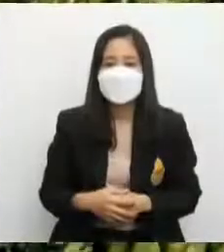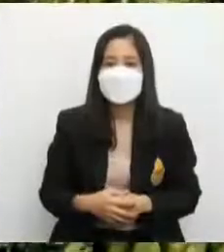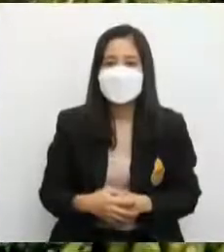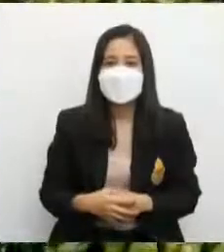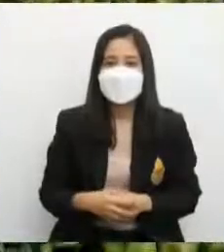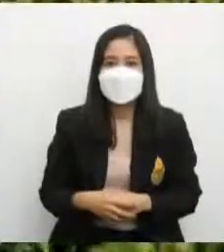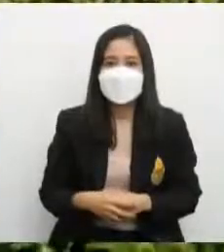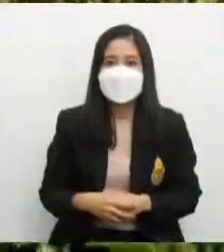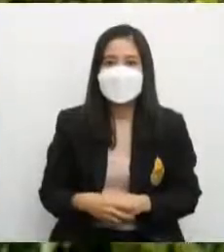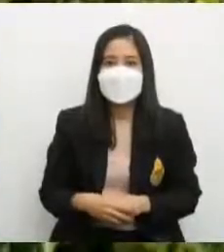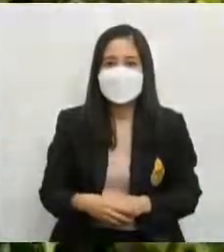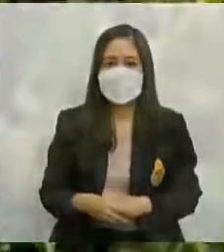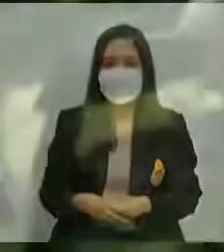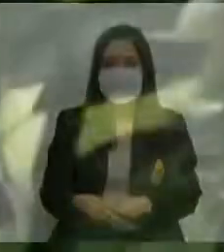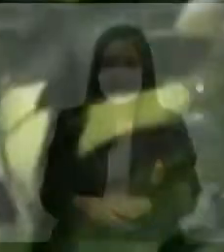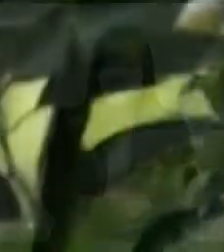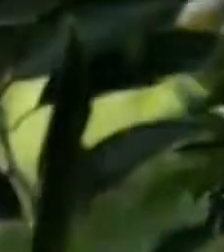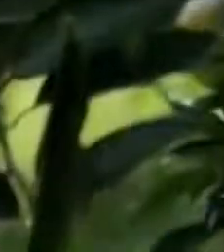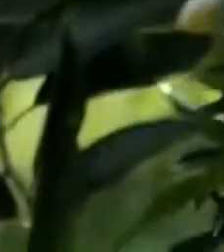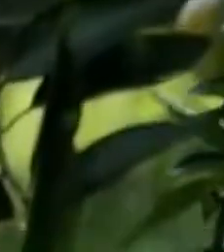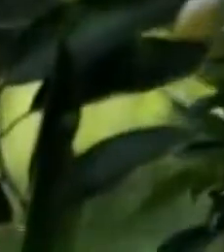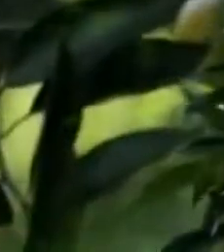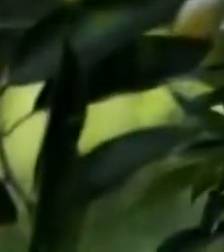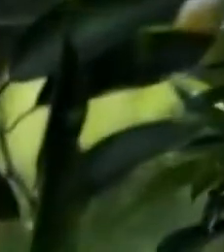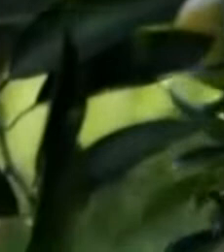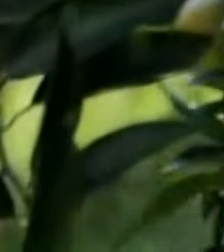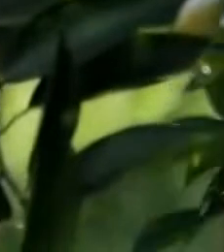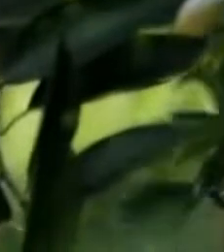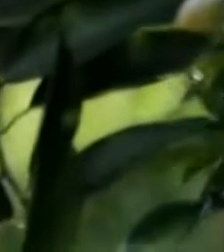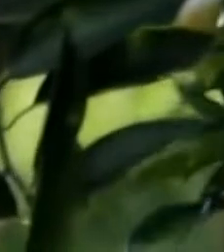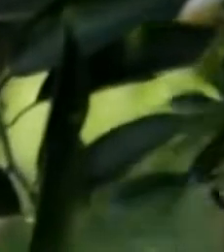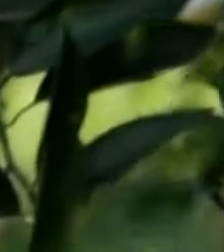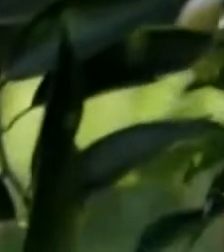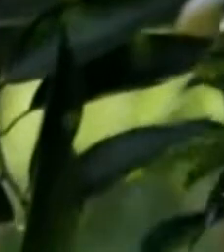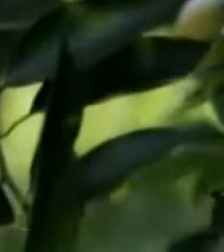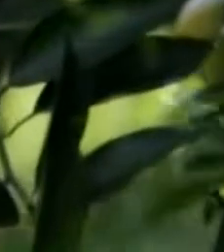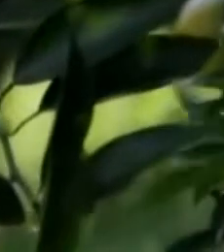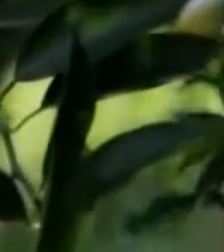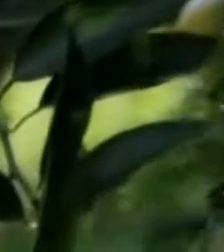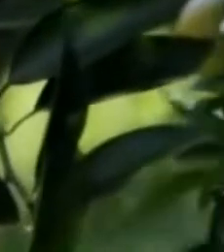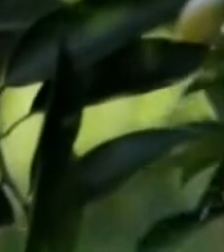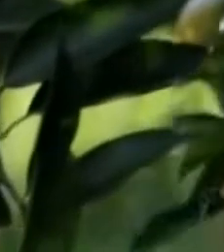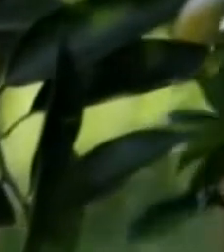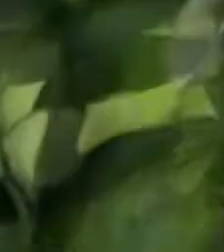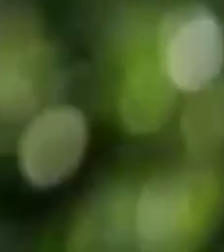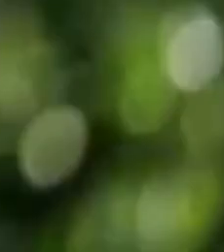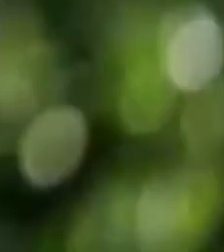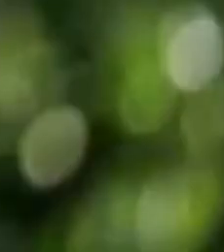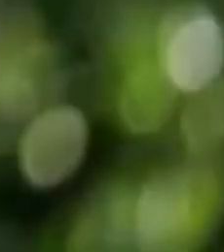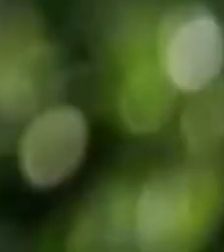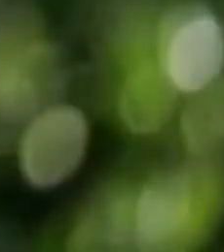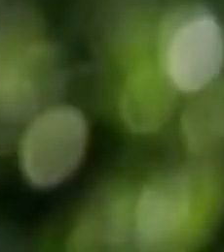อายคนจนจำต้องทนปั่นรถถีบจะไปจีบพี่น้องคนง